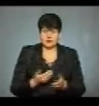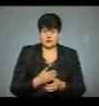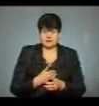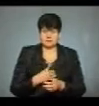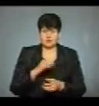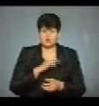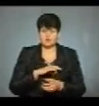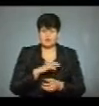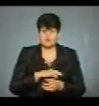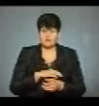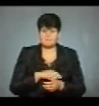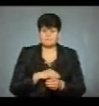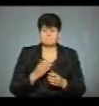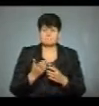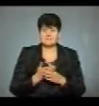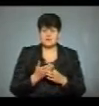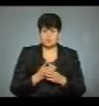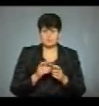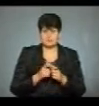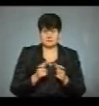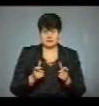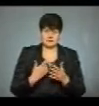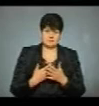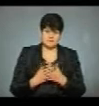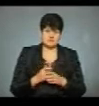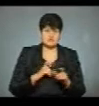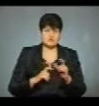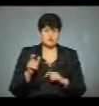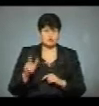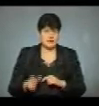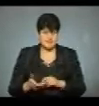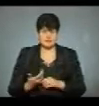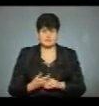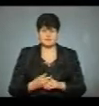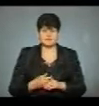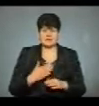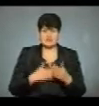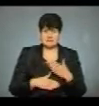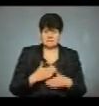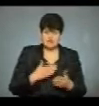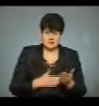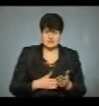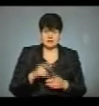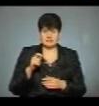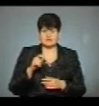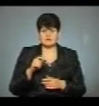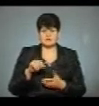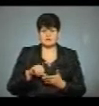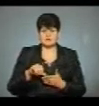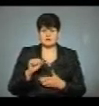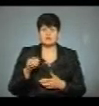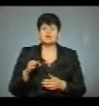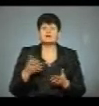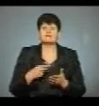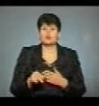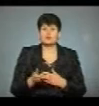би користуватися пільговими квитками. Наприклад, це студенти, інваліди, воїни АТО. Де вони його